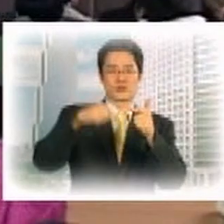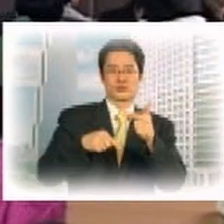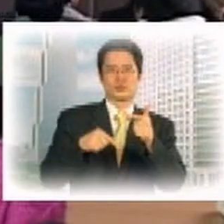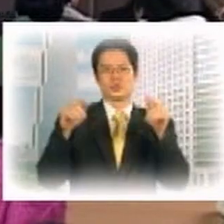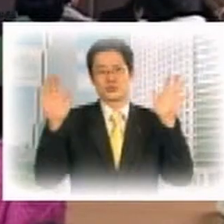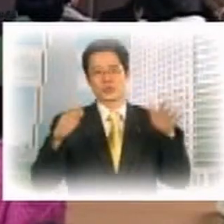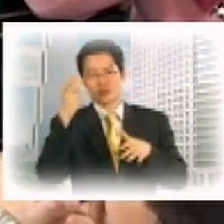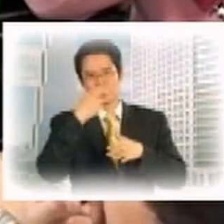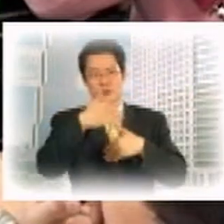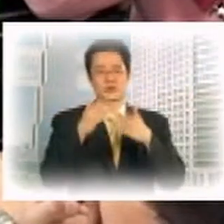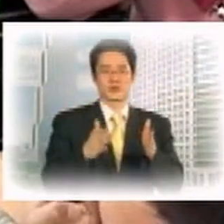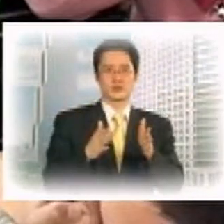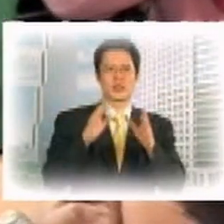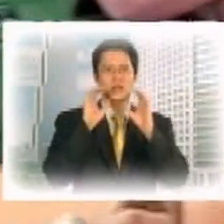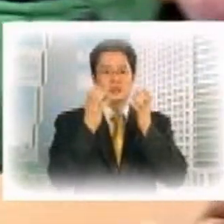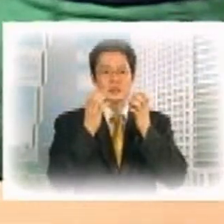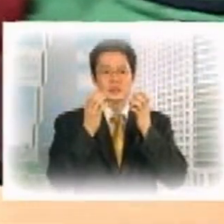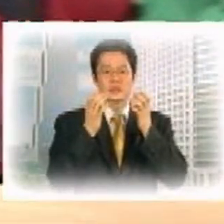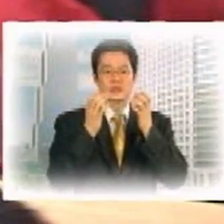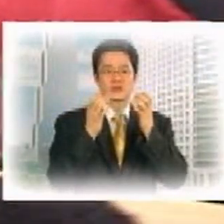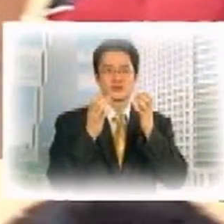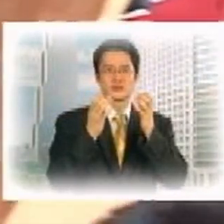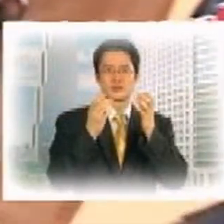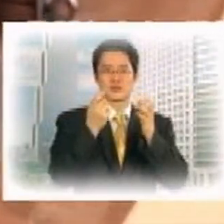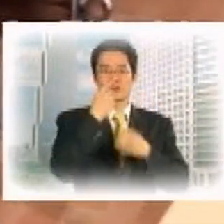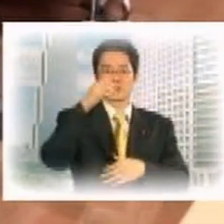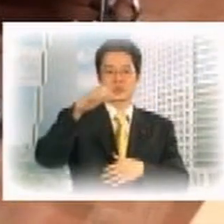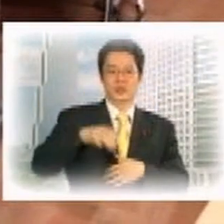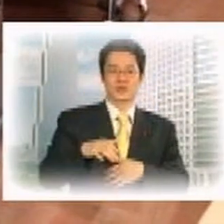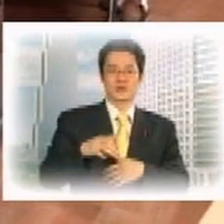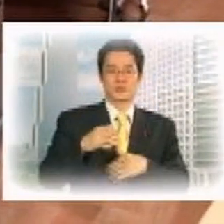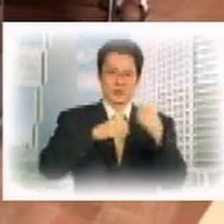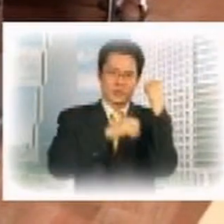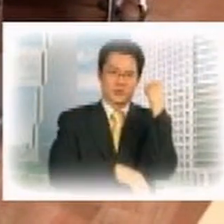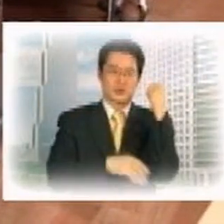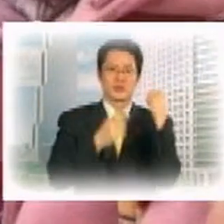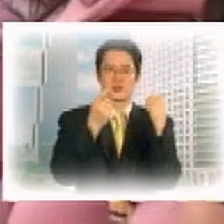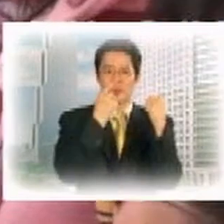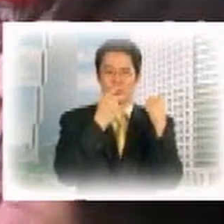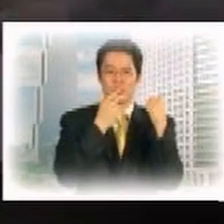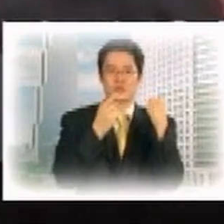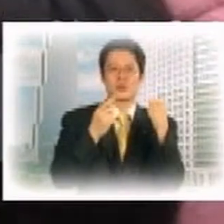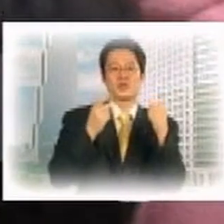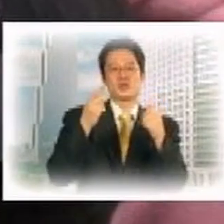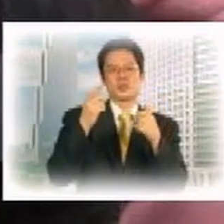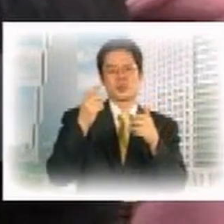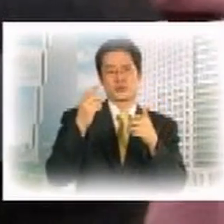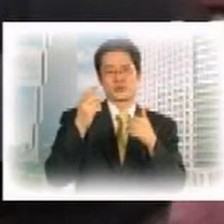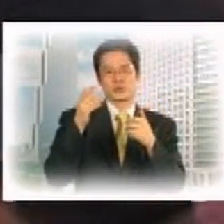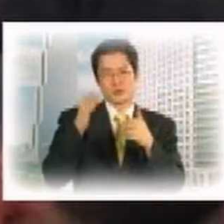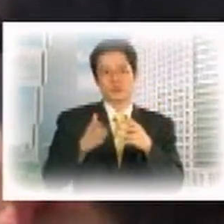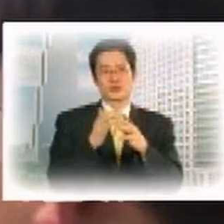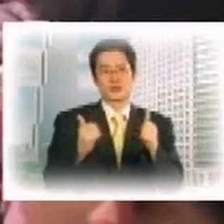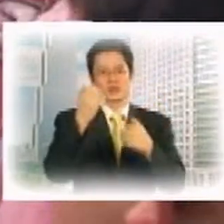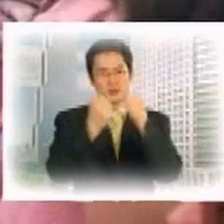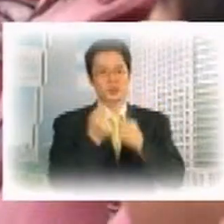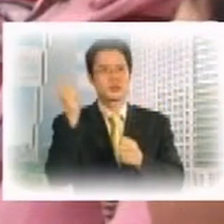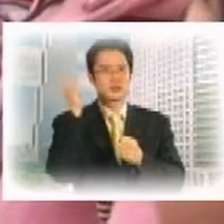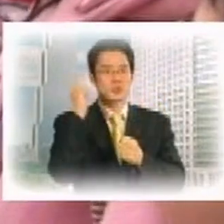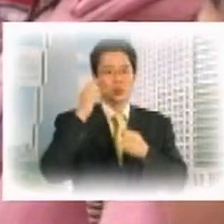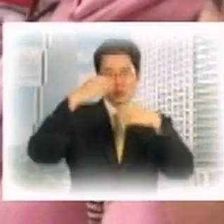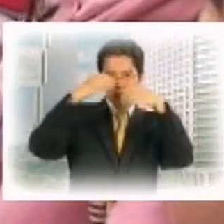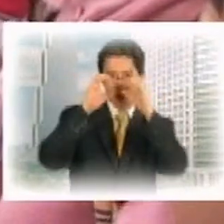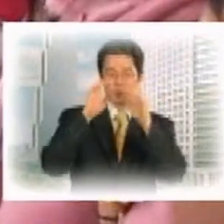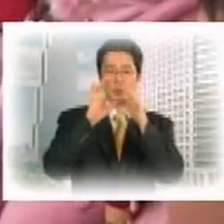아이들은 생태학습장에서 조류관찰에 대한 기본적인 시청과 교육을 받으며 조류 전문가의 해설을 들이며 쌍안경을 이용해